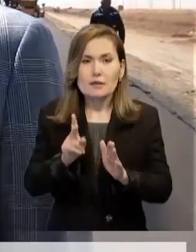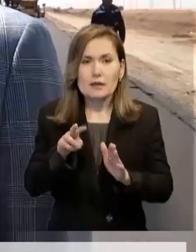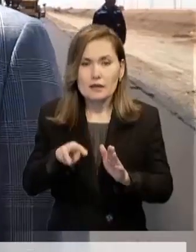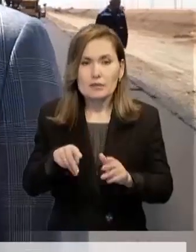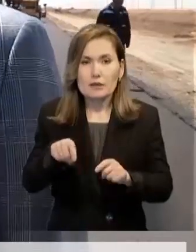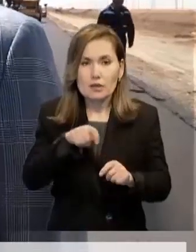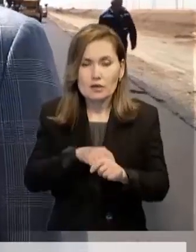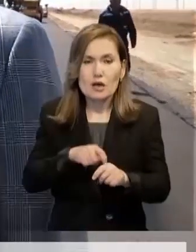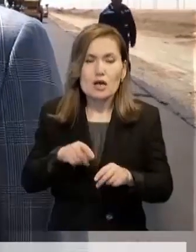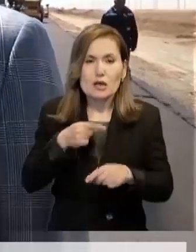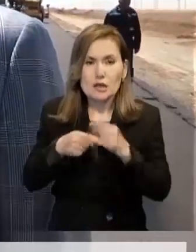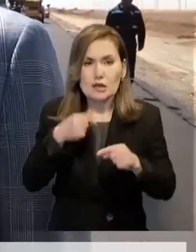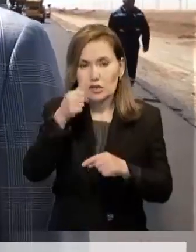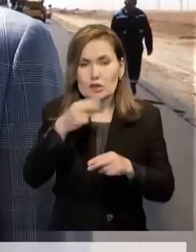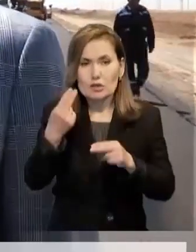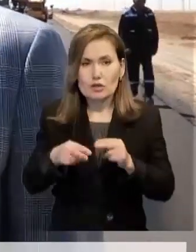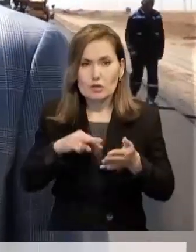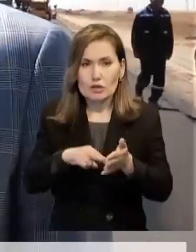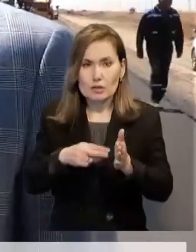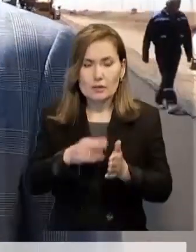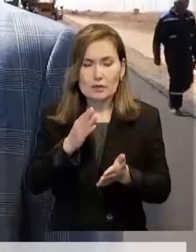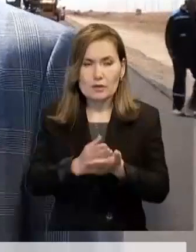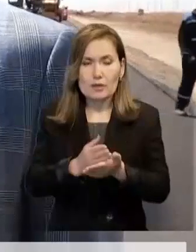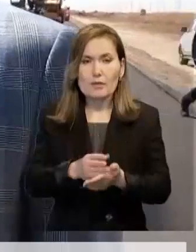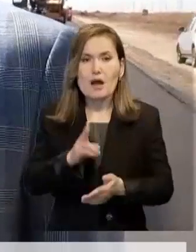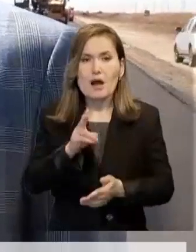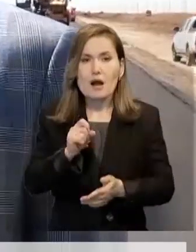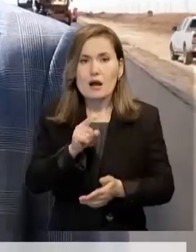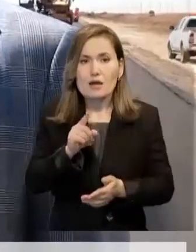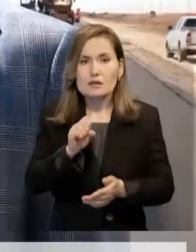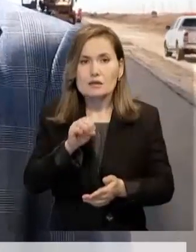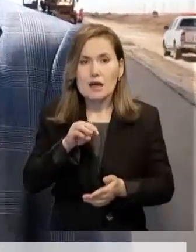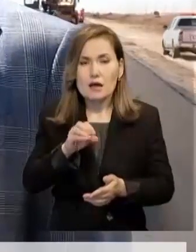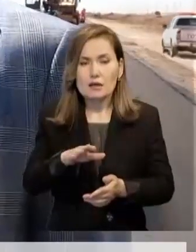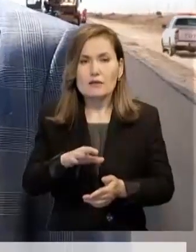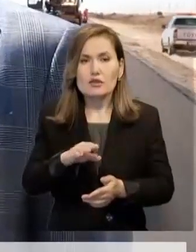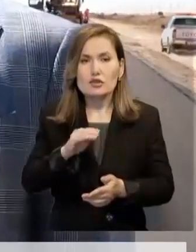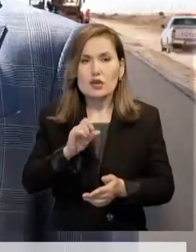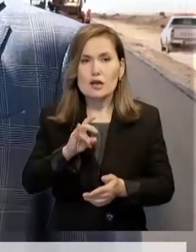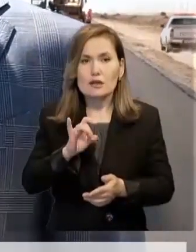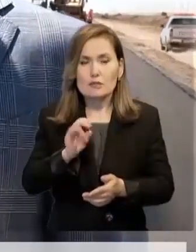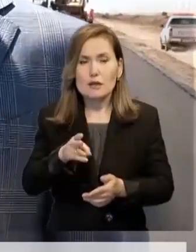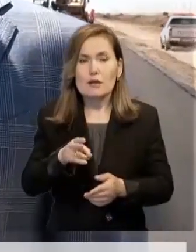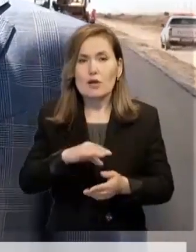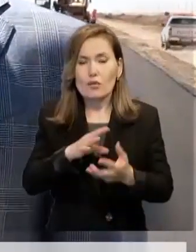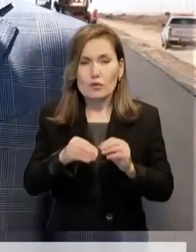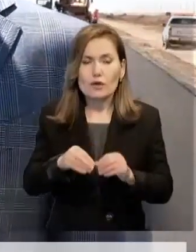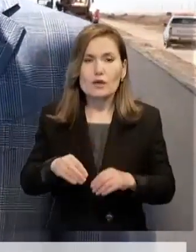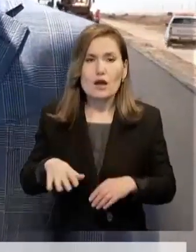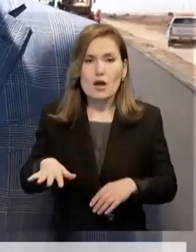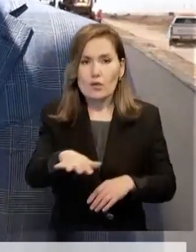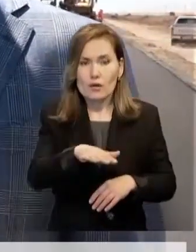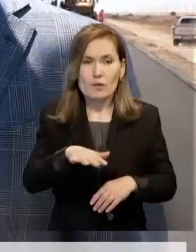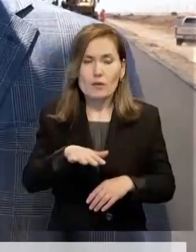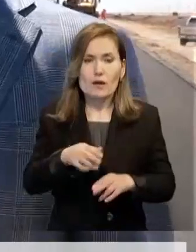ойлаймын. Келесі жылы осы жолдар Қасталовка, Жәнібек, сосын Өнеге, Бейсен ауылдарында